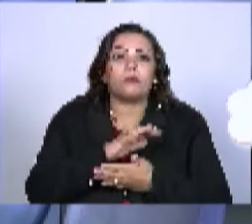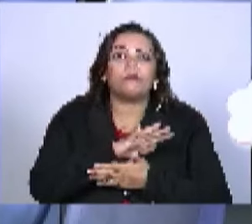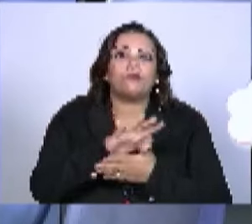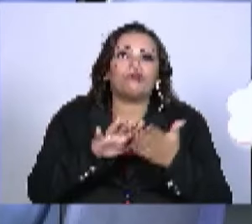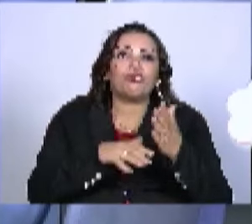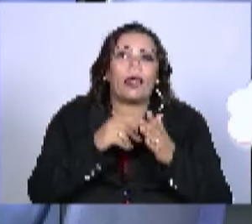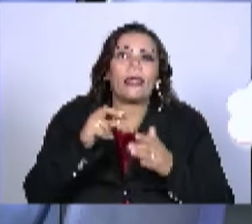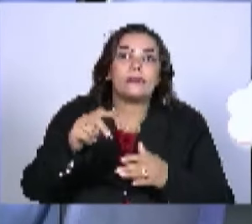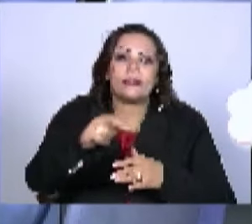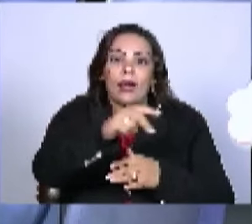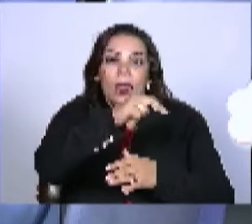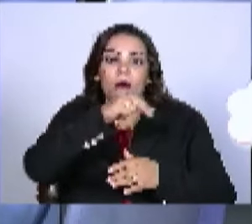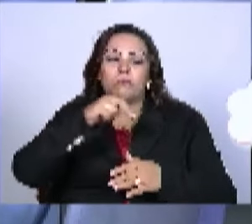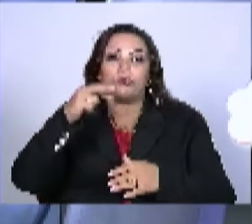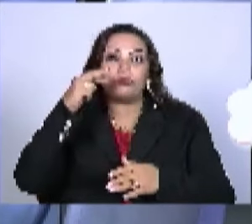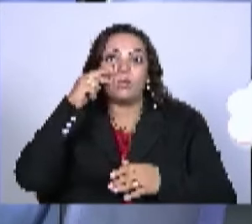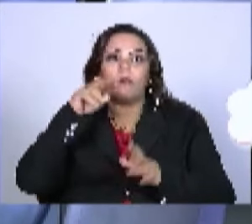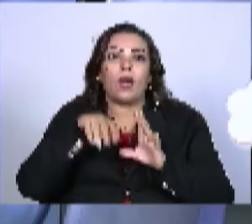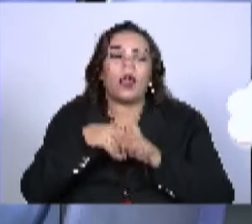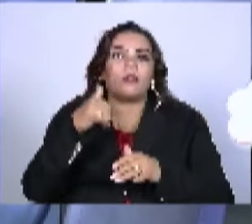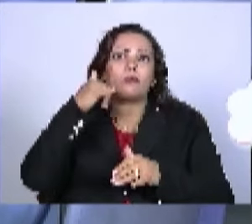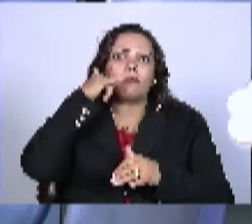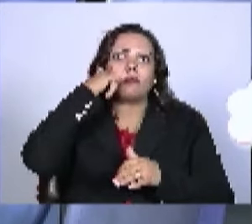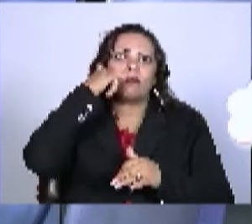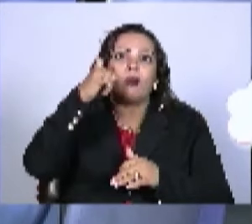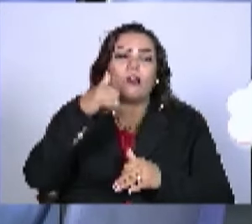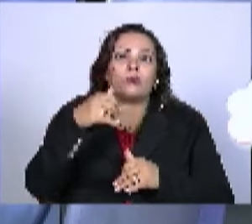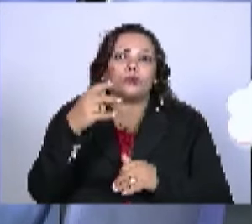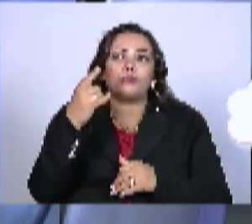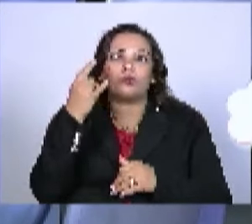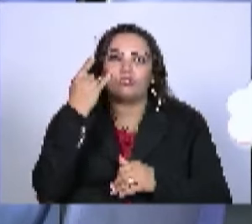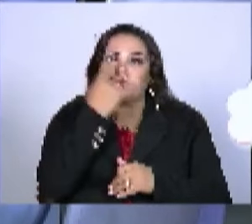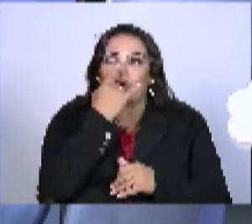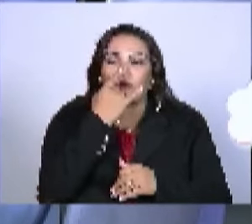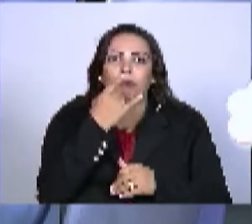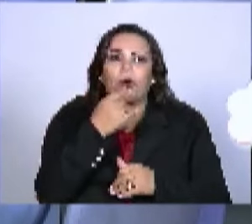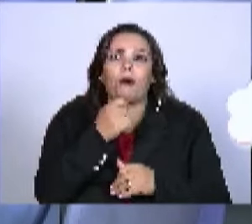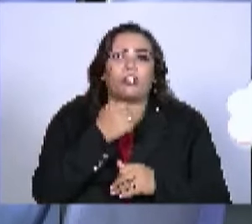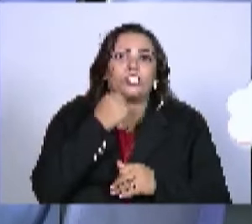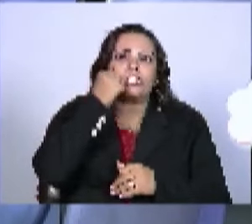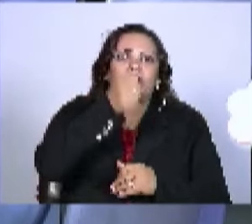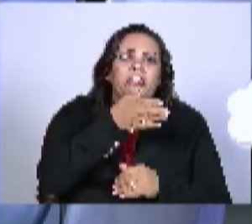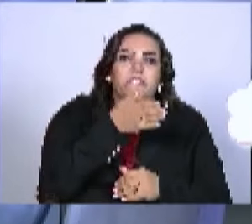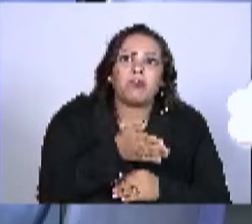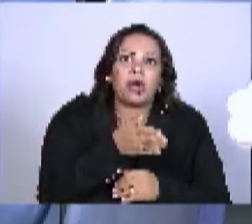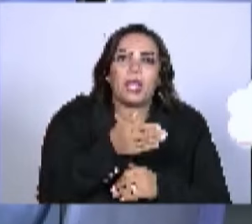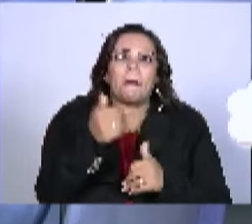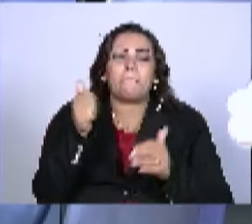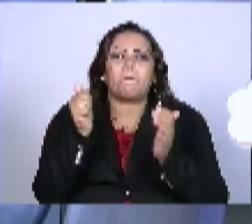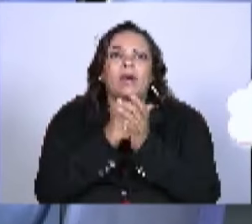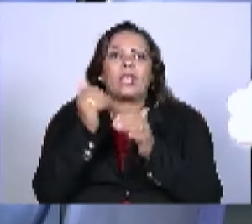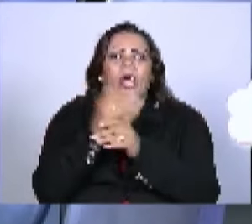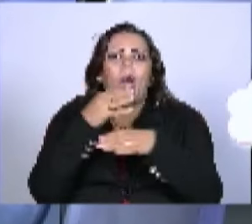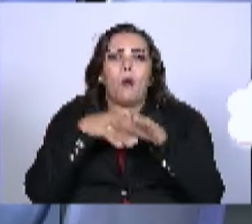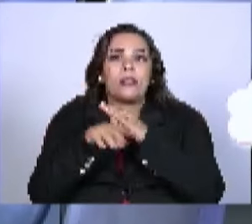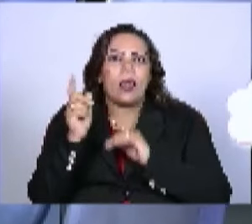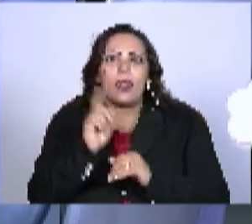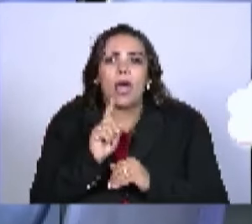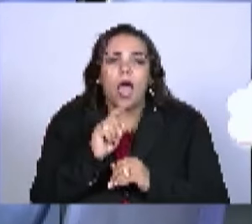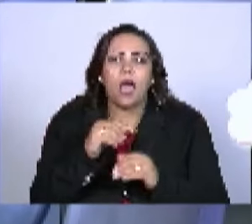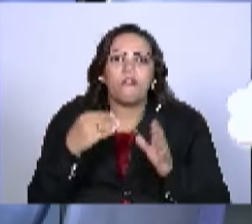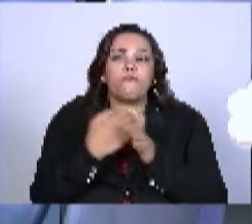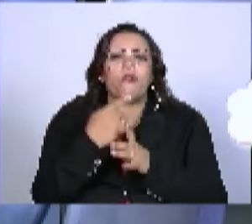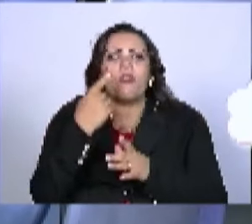على السلم وطلب النجده واتبل عليا اني خاينه وان ده مش بيت الزوجيه بتاعي وفي الاخر